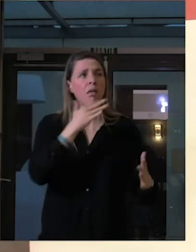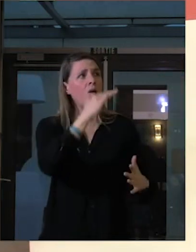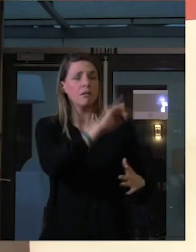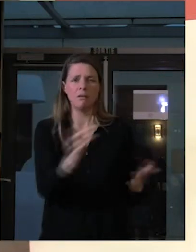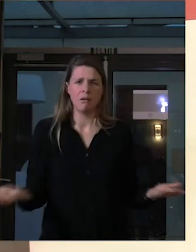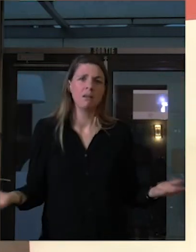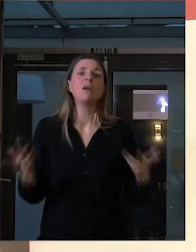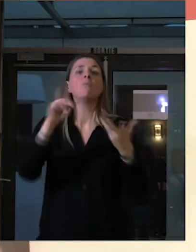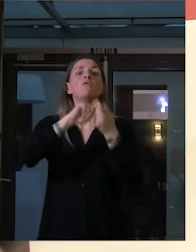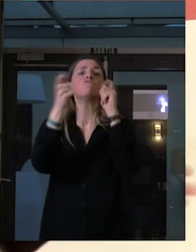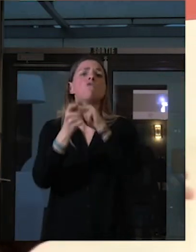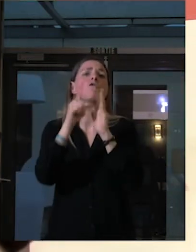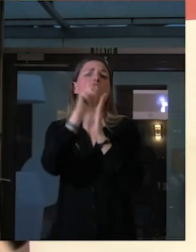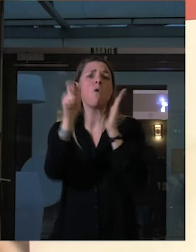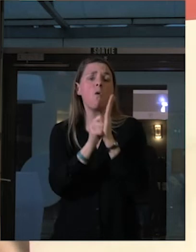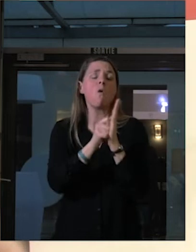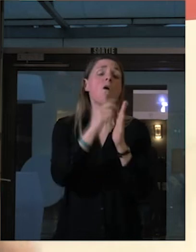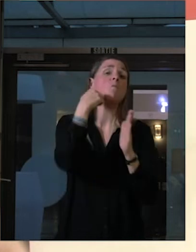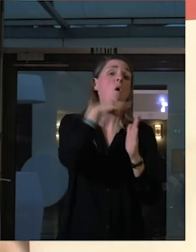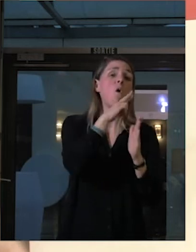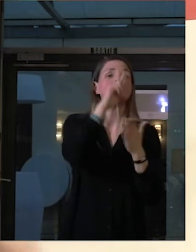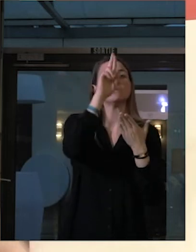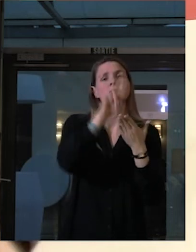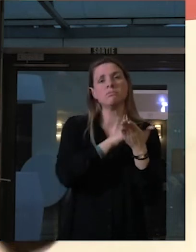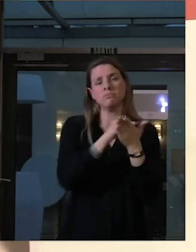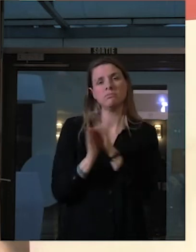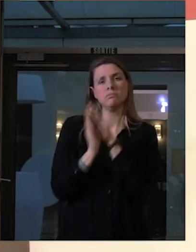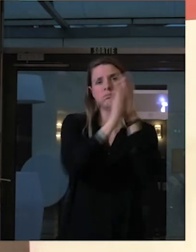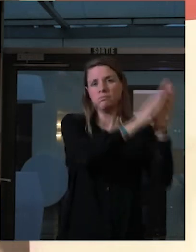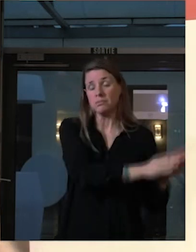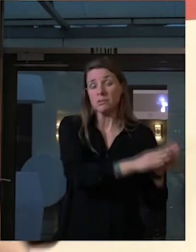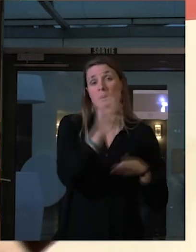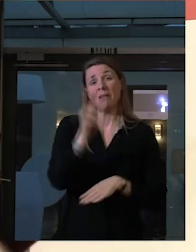ait changé ce logo, qu'on ait enlevé le rose qui est présent dans